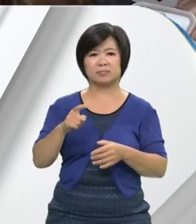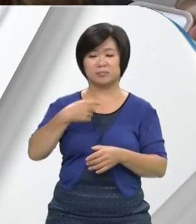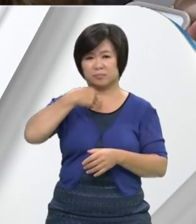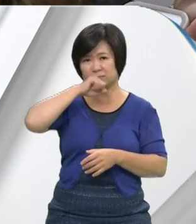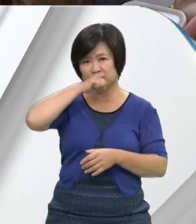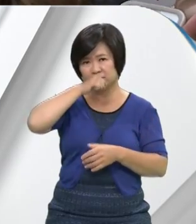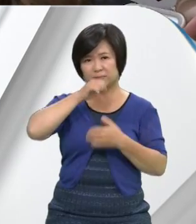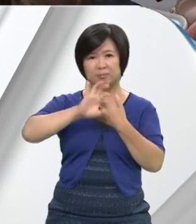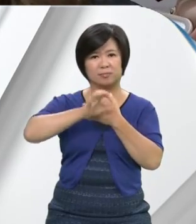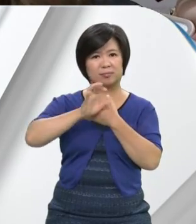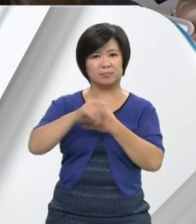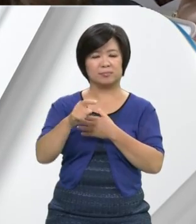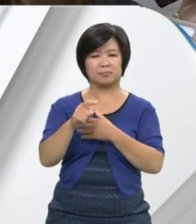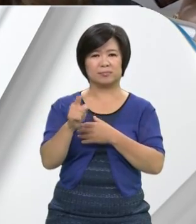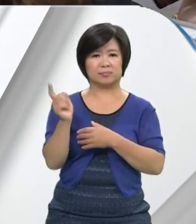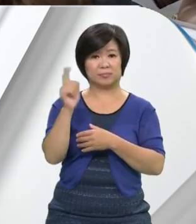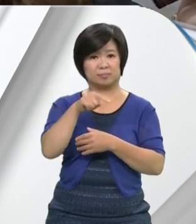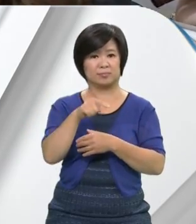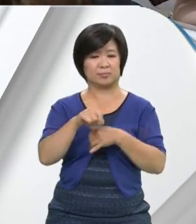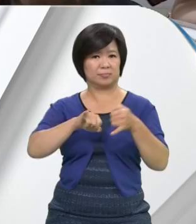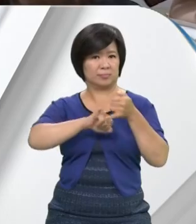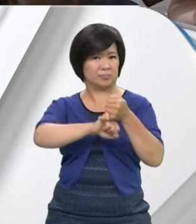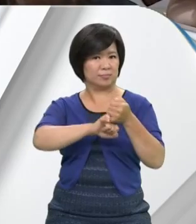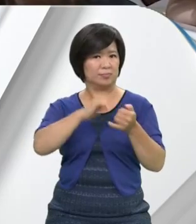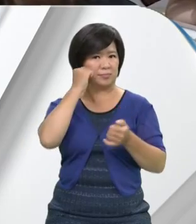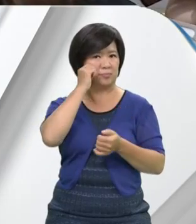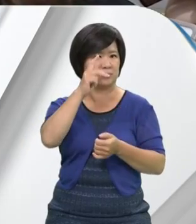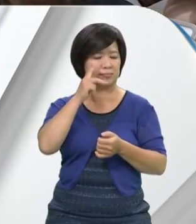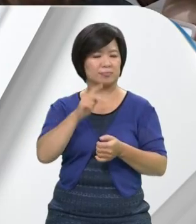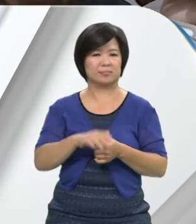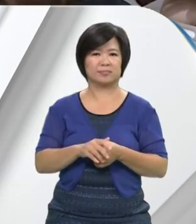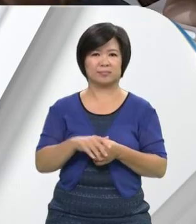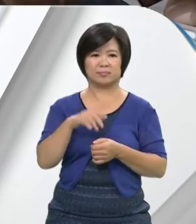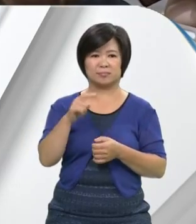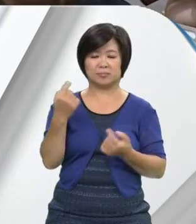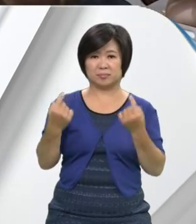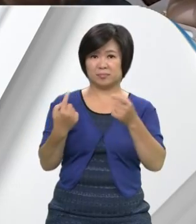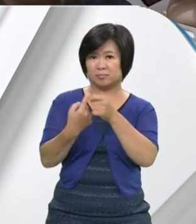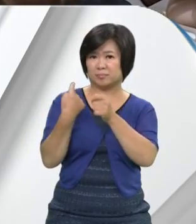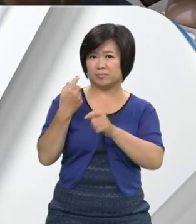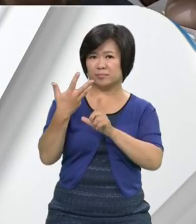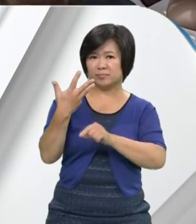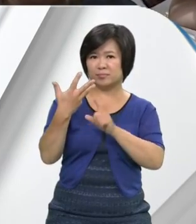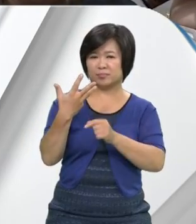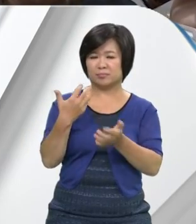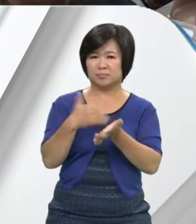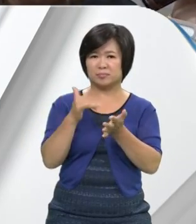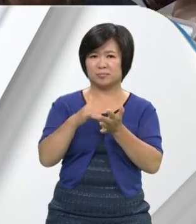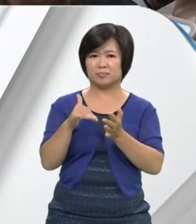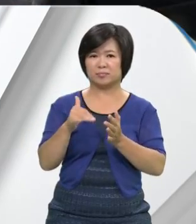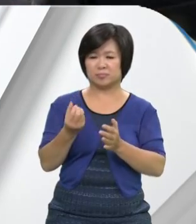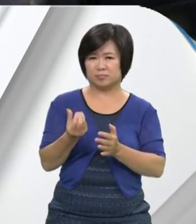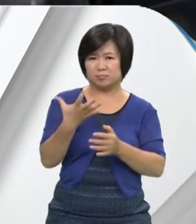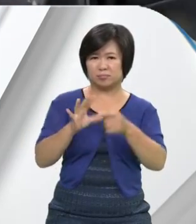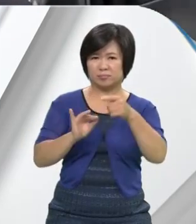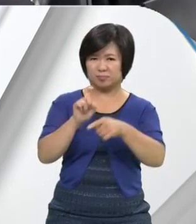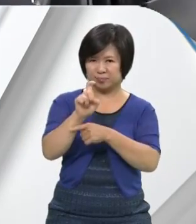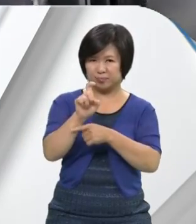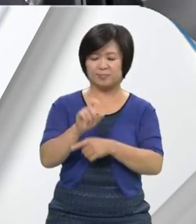贵宾团体，还是我们中南部热情的粉丝，在整个相较去年同期来看，是成长1成的部分。